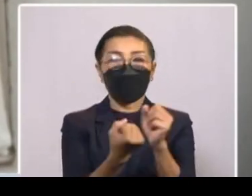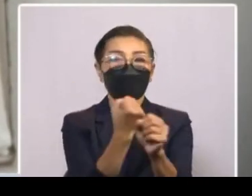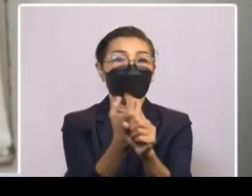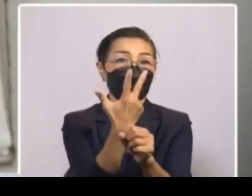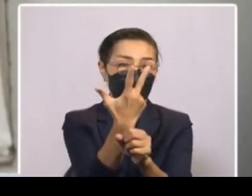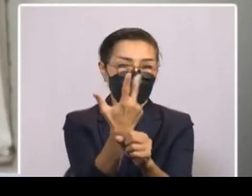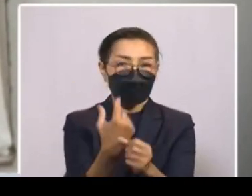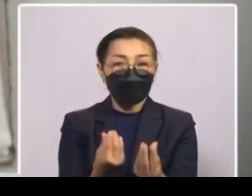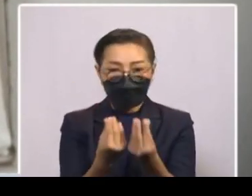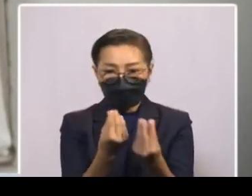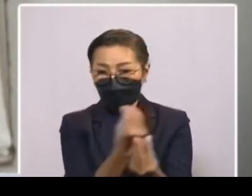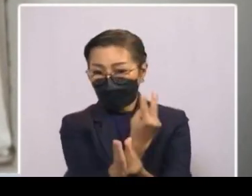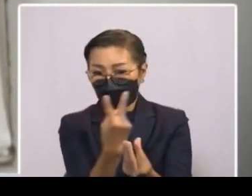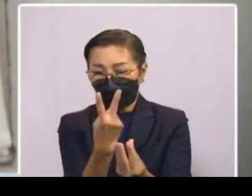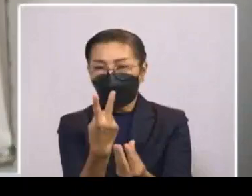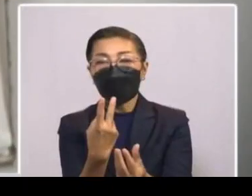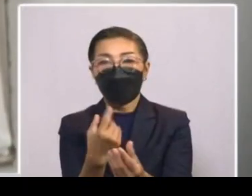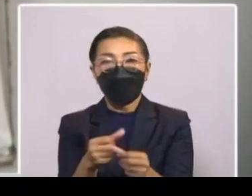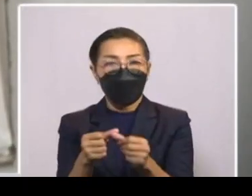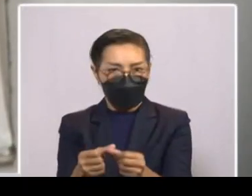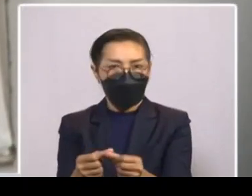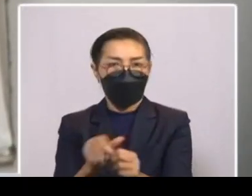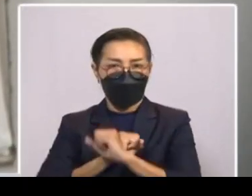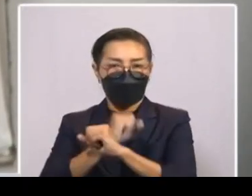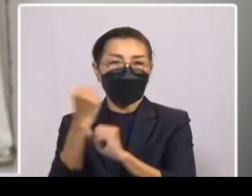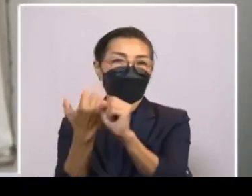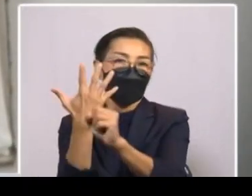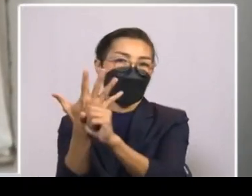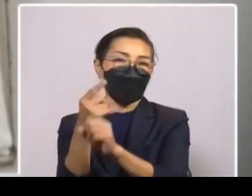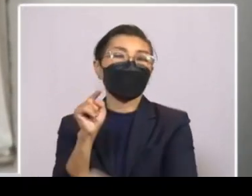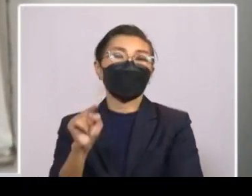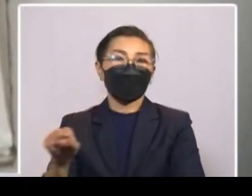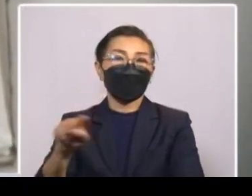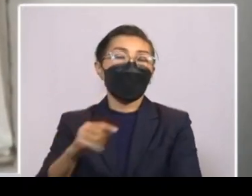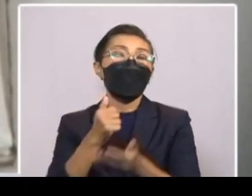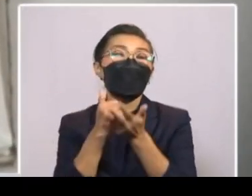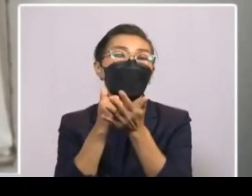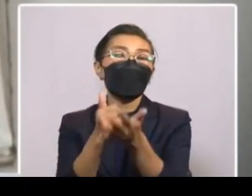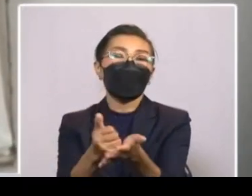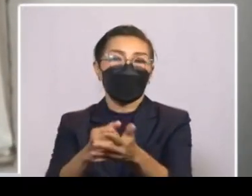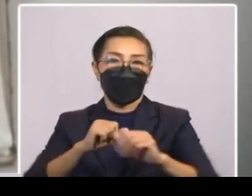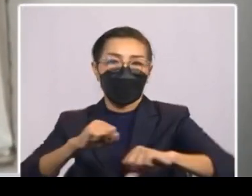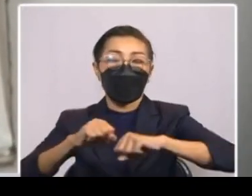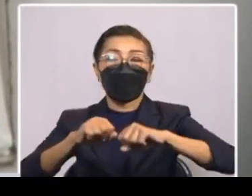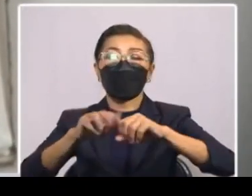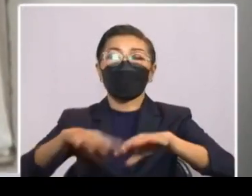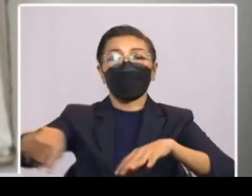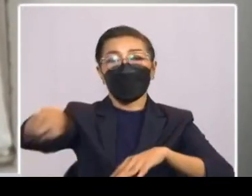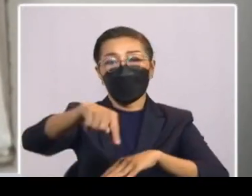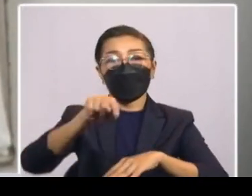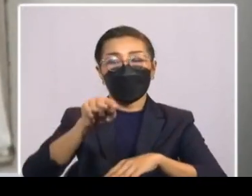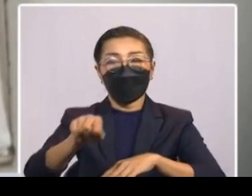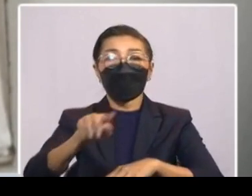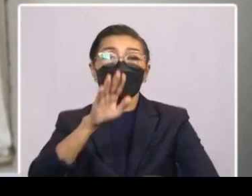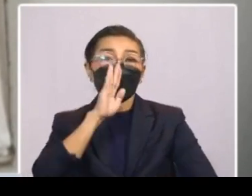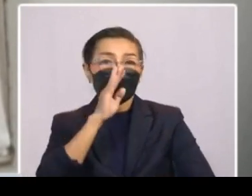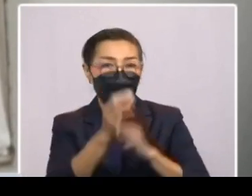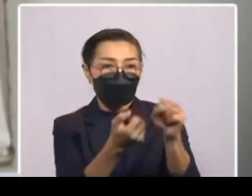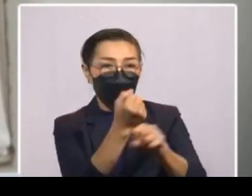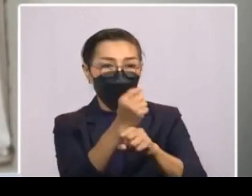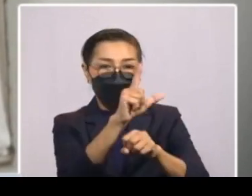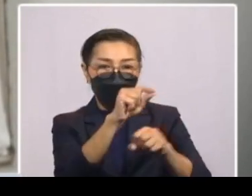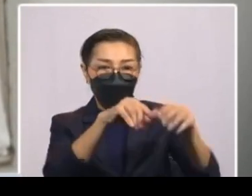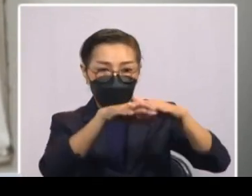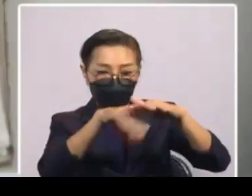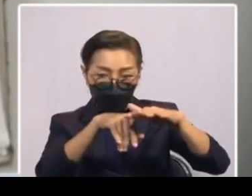2หลอดมันจะอยู่5ปีพอ5ปีเนี่ยคืออันนี้เป็นจุดช่วยเขาอะค่ะก็คือว่าถ้าอายุต่ำกว่า20